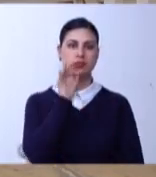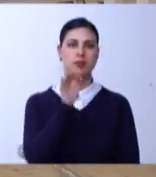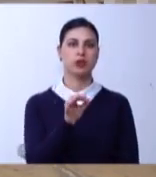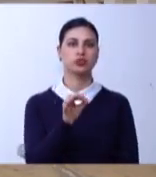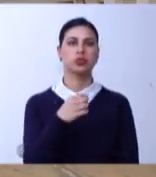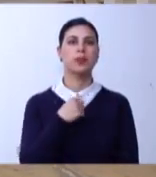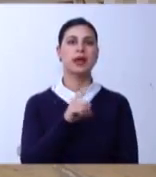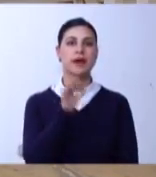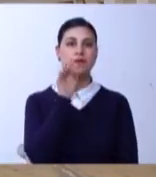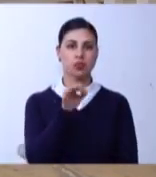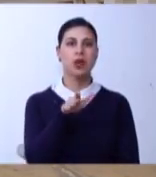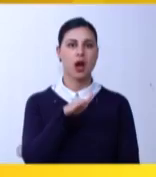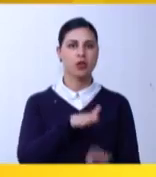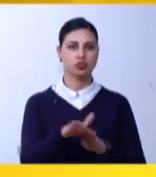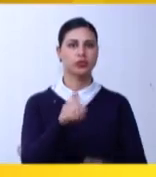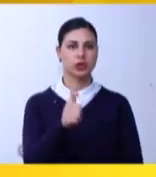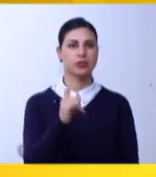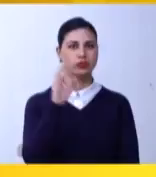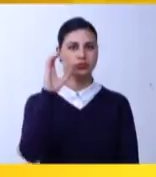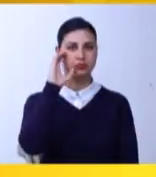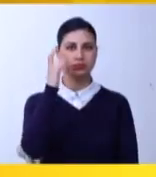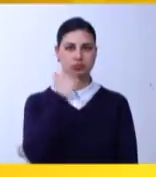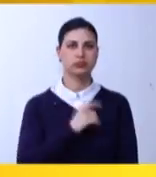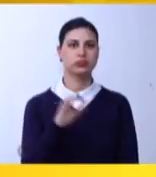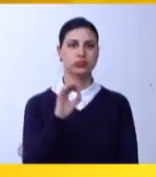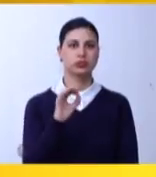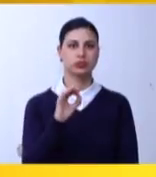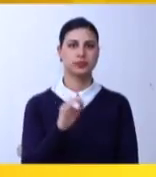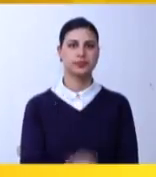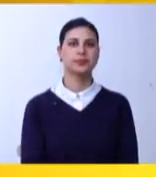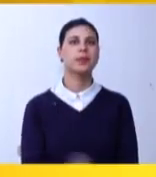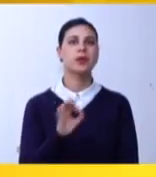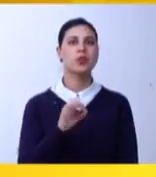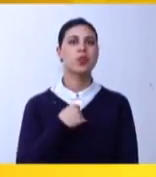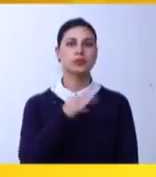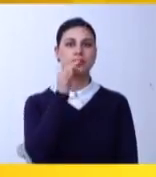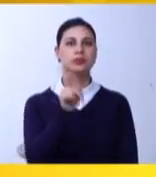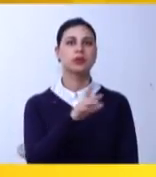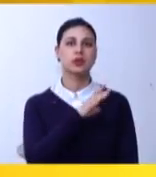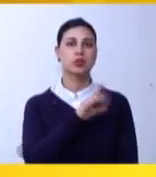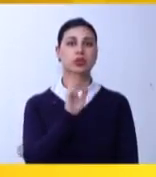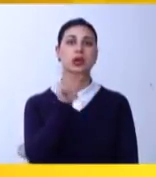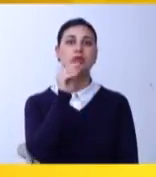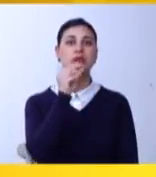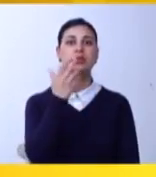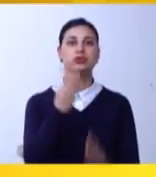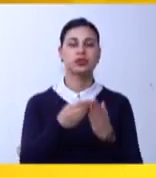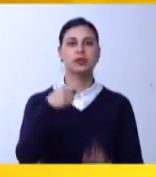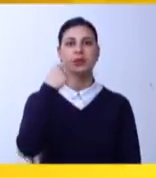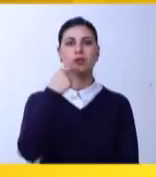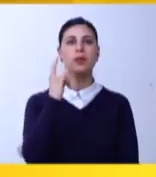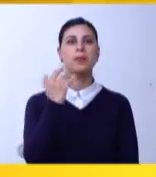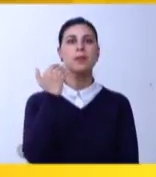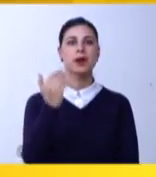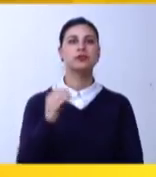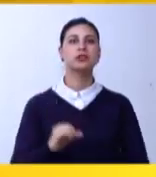ჩვენს ინფორმაციაზე, ანუ ჩვენს ბრძანება არა, მითითებებზე. და როდესაც ჩვენ ვლაპარაკობთ